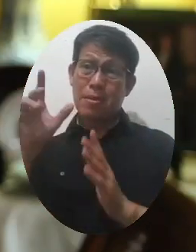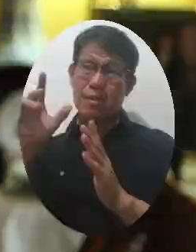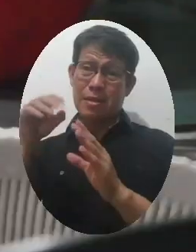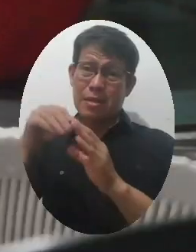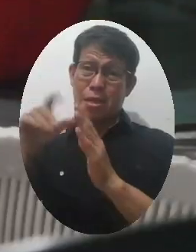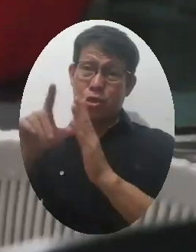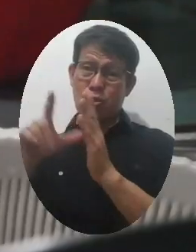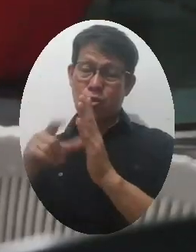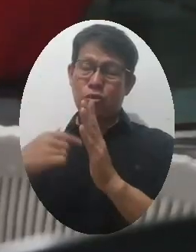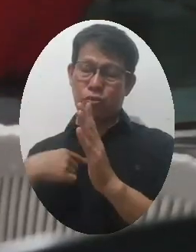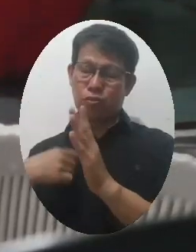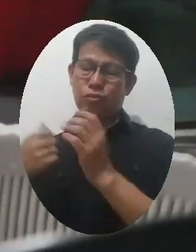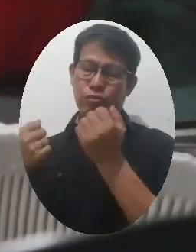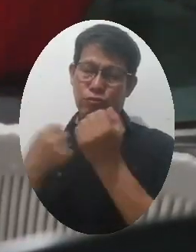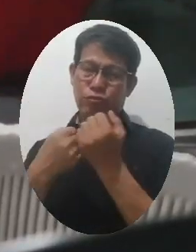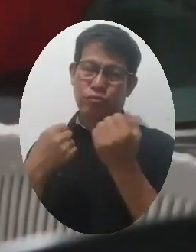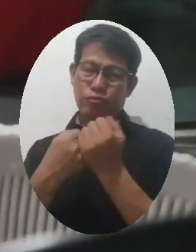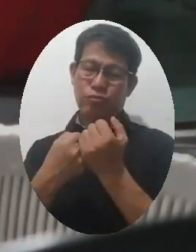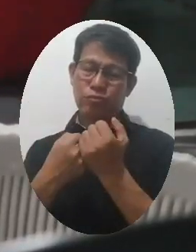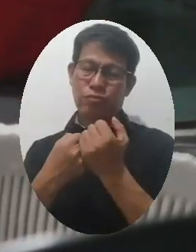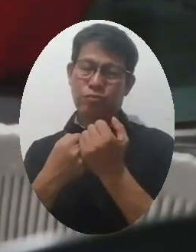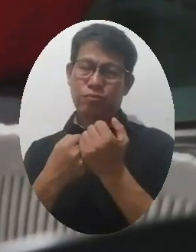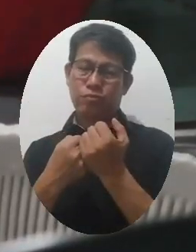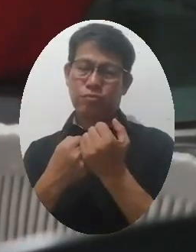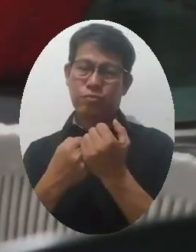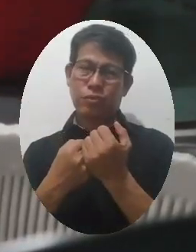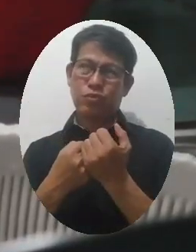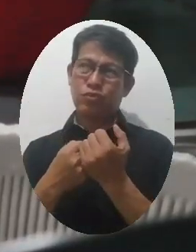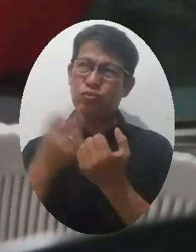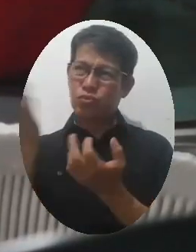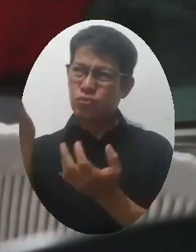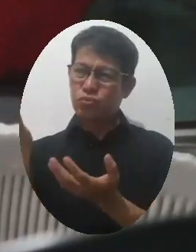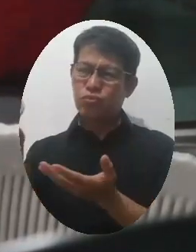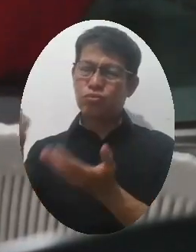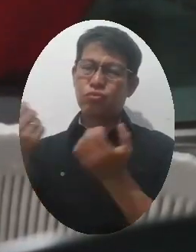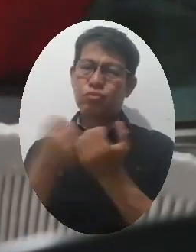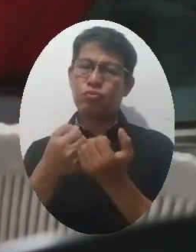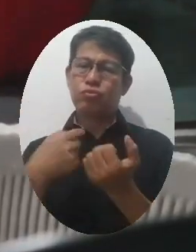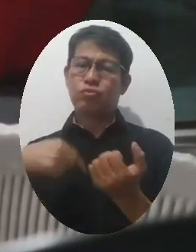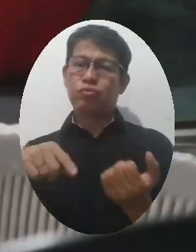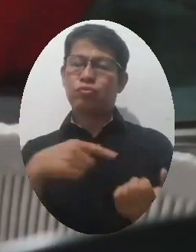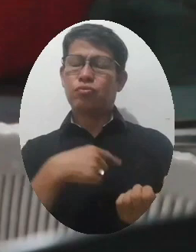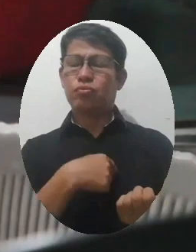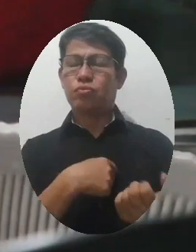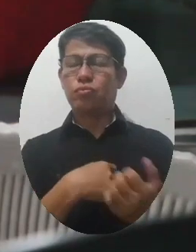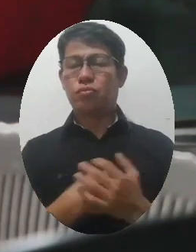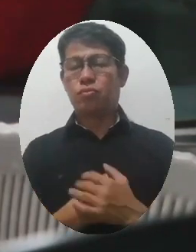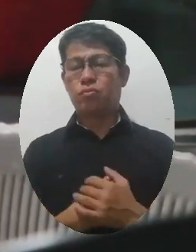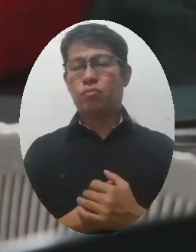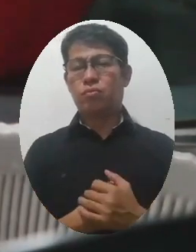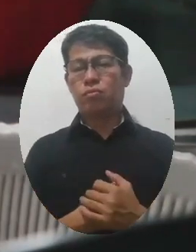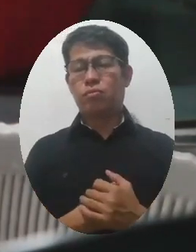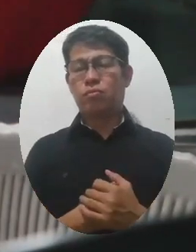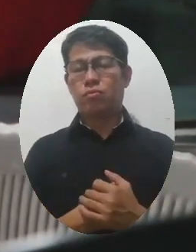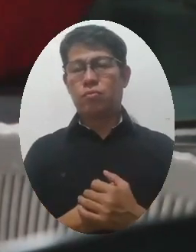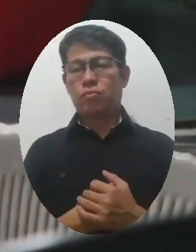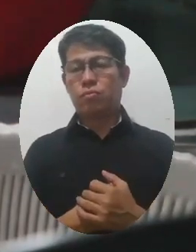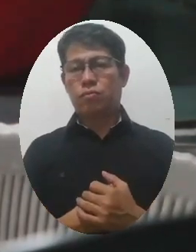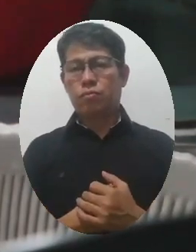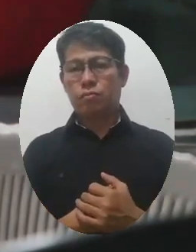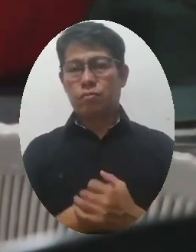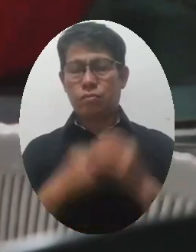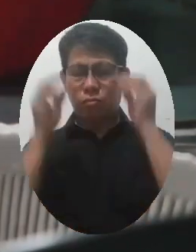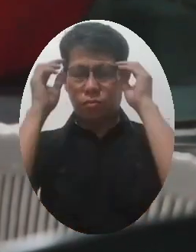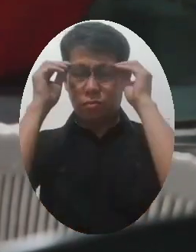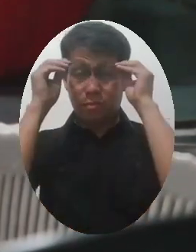ni Nanette. Yung pangangailangan po namin, sa biyanan ko po kasi nagbibigay ng katulad